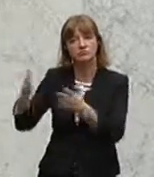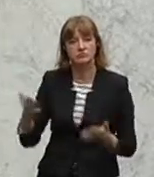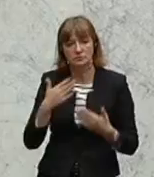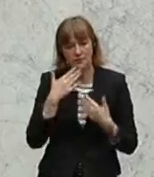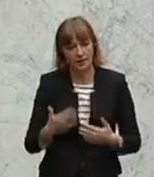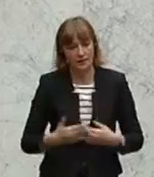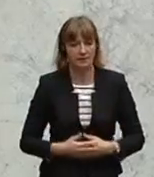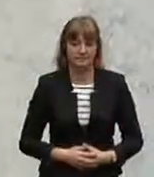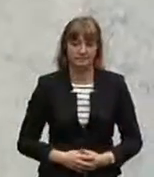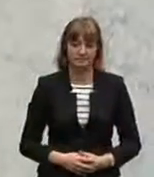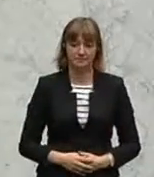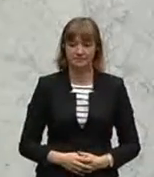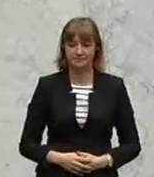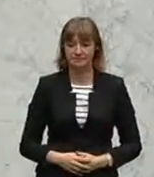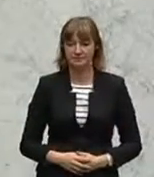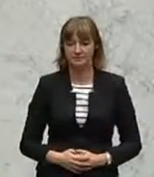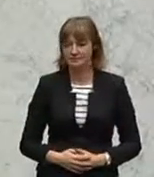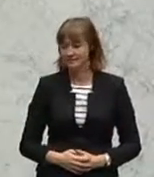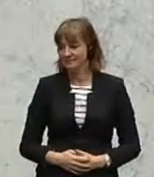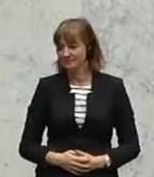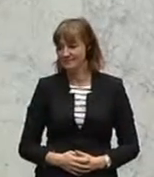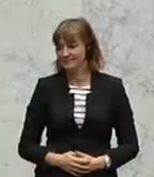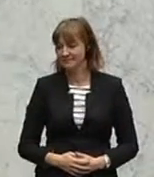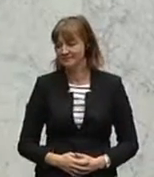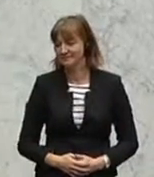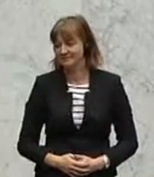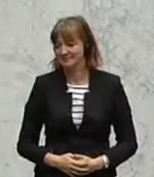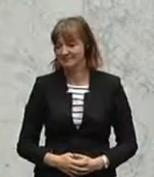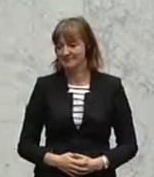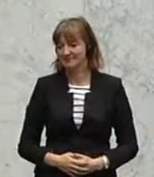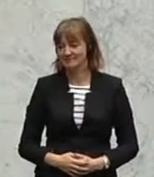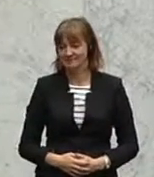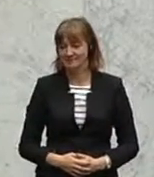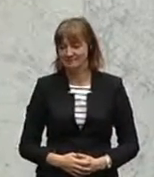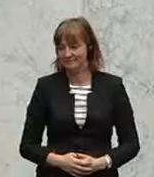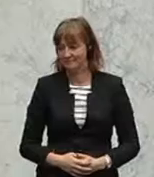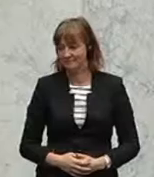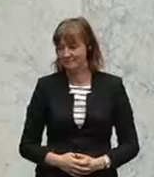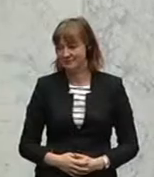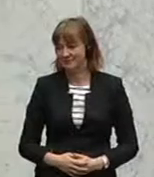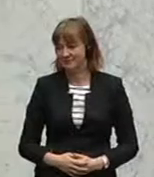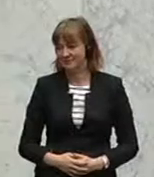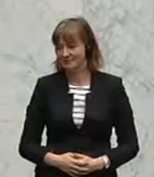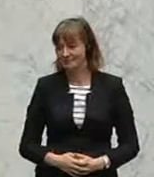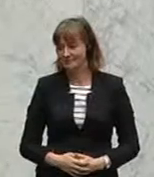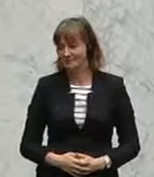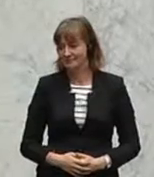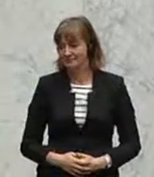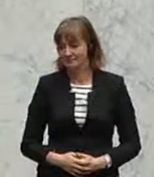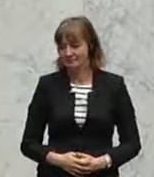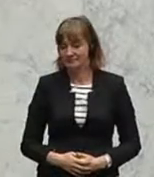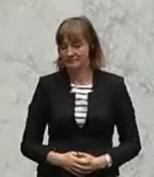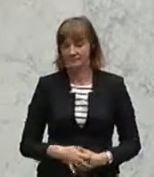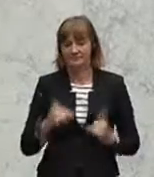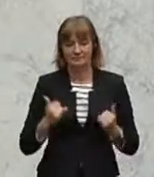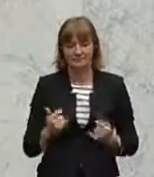Danke. Sie hoffe, dass es genügend Unterbringungsmöglichkeiten künftig geben werde, sodass das Durchgriffsrecht des Bundes gar